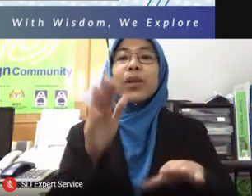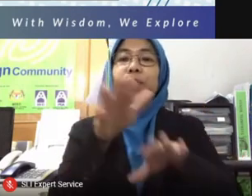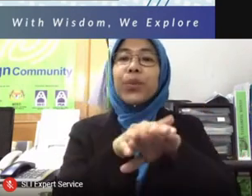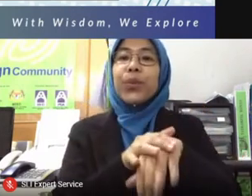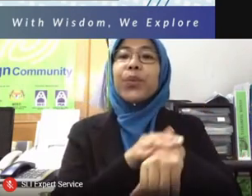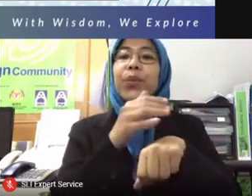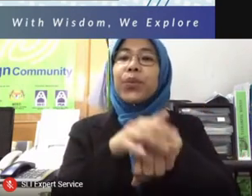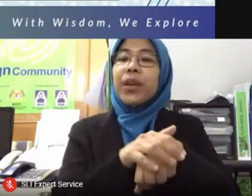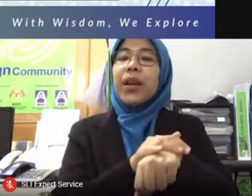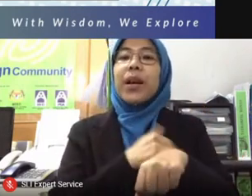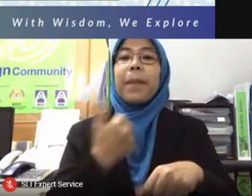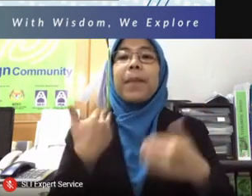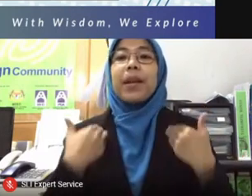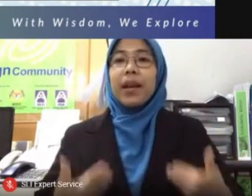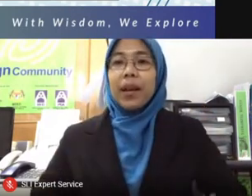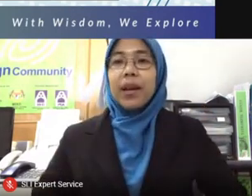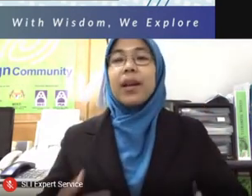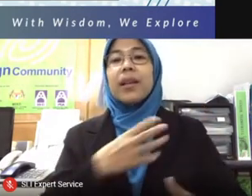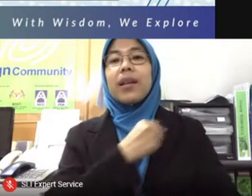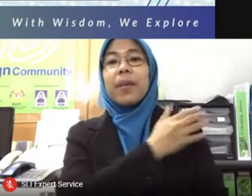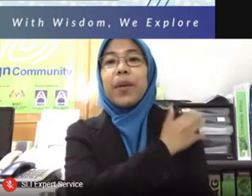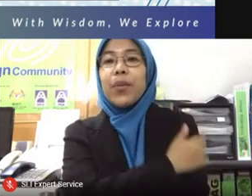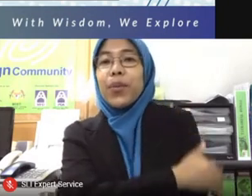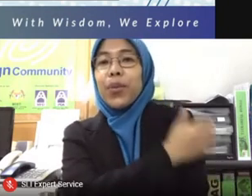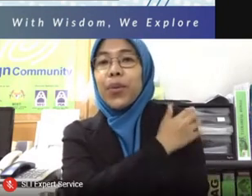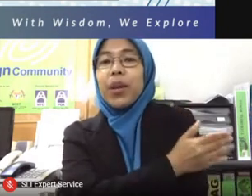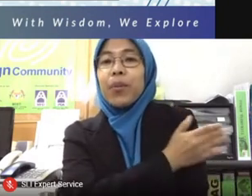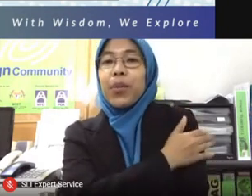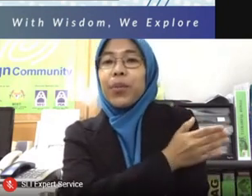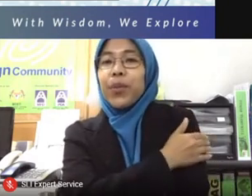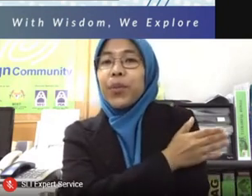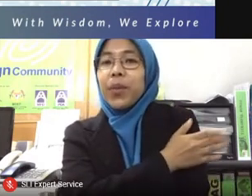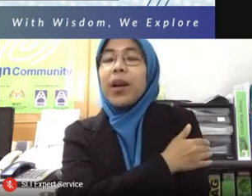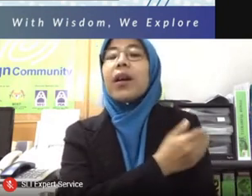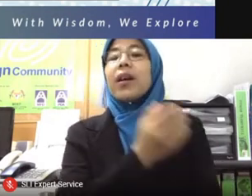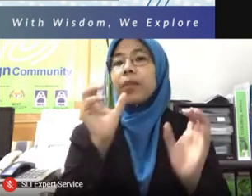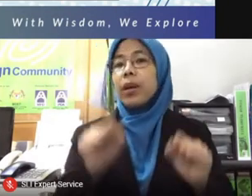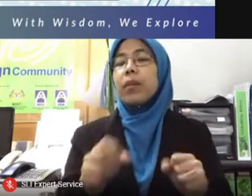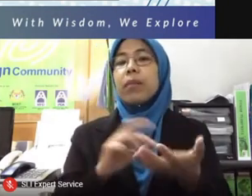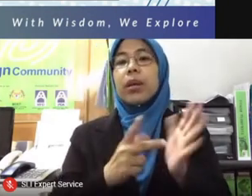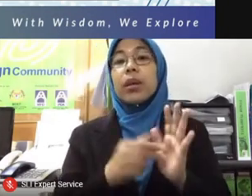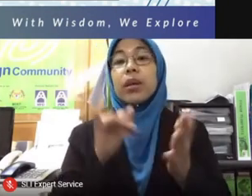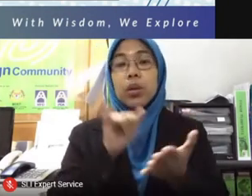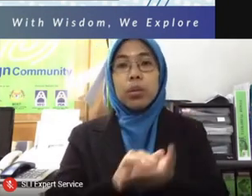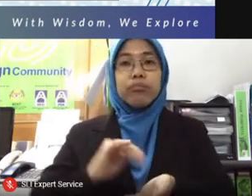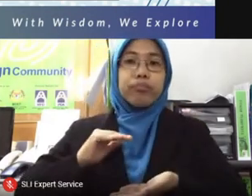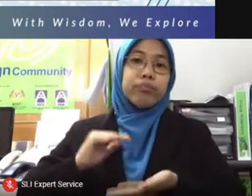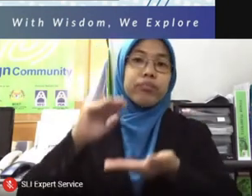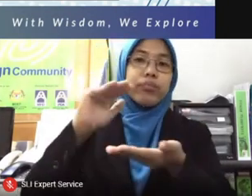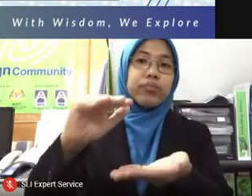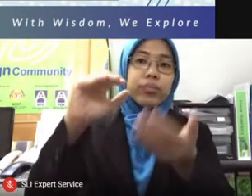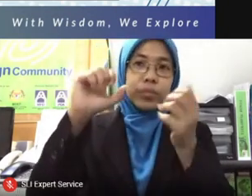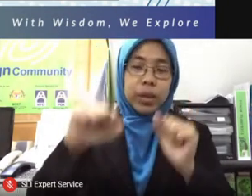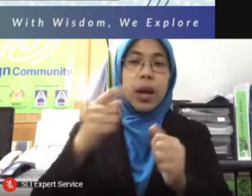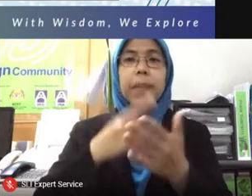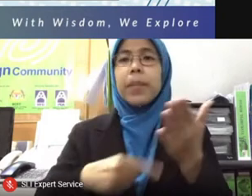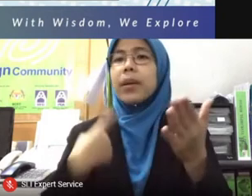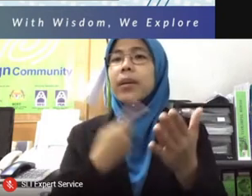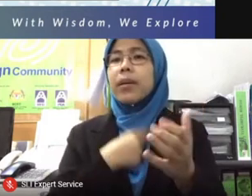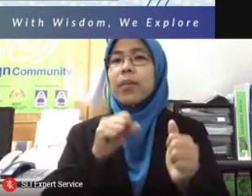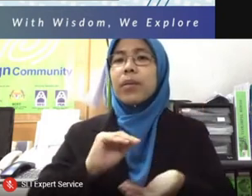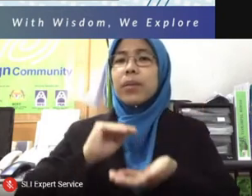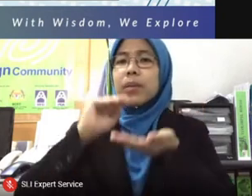usap badan dia, bahu dia, tepuk-tepuk bahu dia supaya benda tu sampai, benda tu apa yang nak kita sampaikan